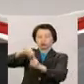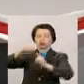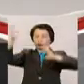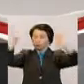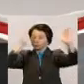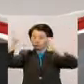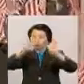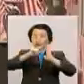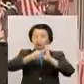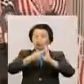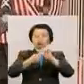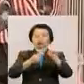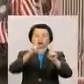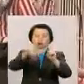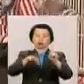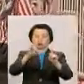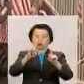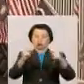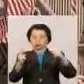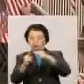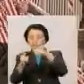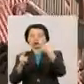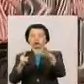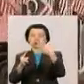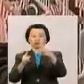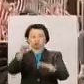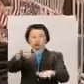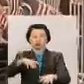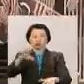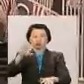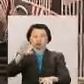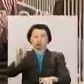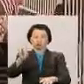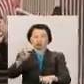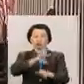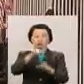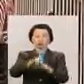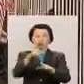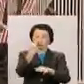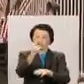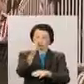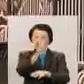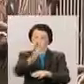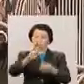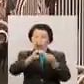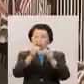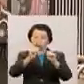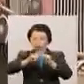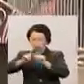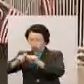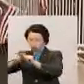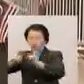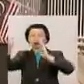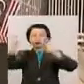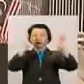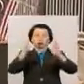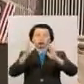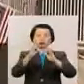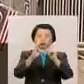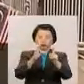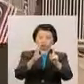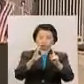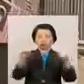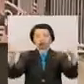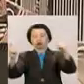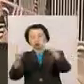Malaysia bermula 1 Ogos hingga 15 Ogos lalu. Ia membabitkan 10,000 siri bermula dengan Malaysia 1